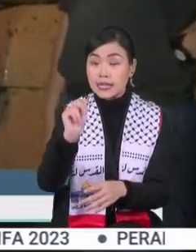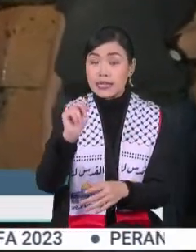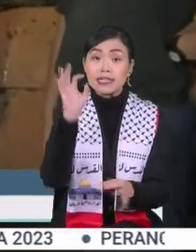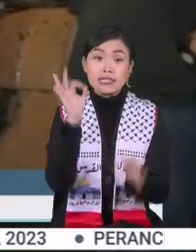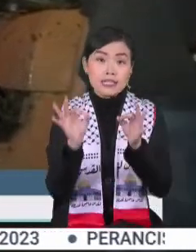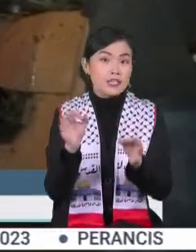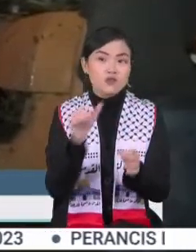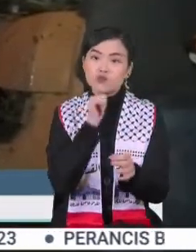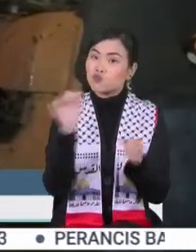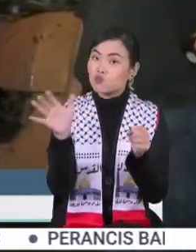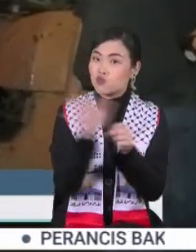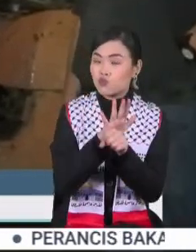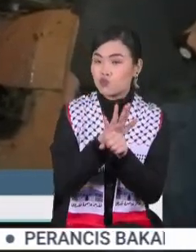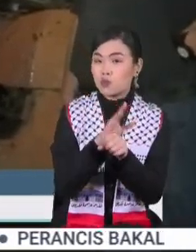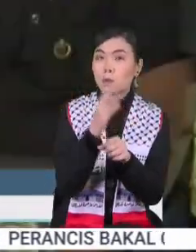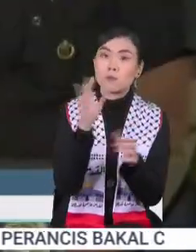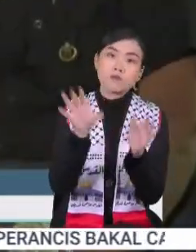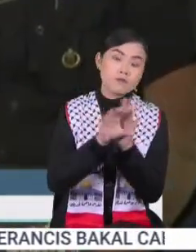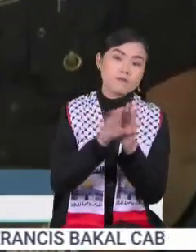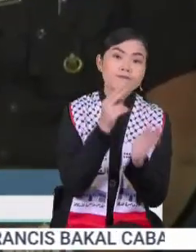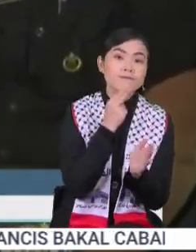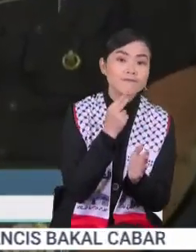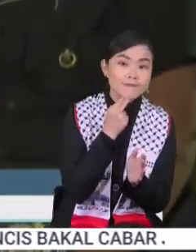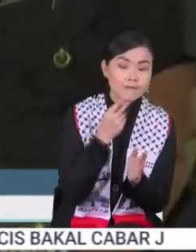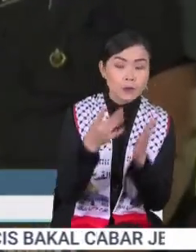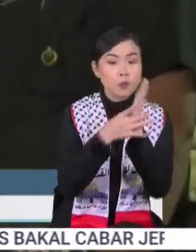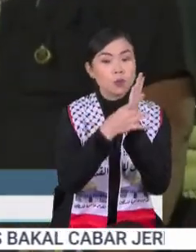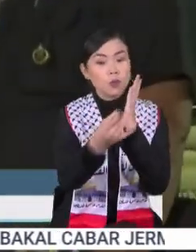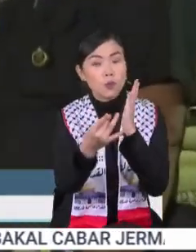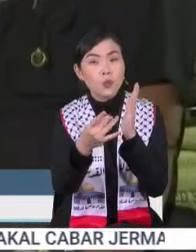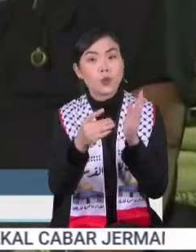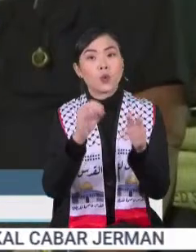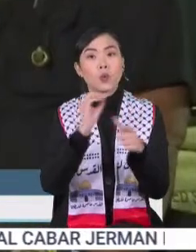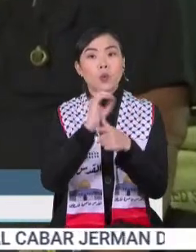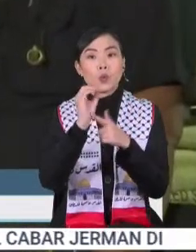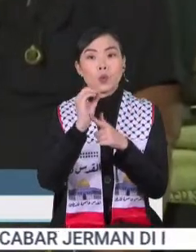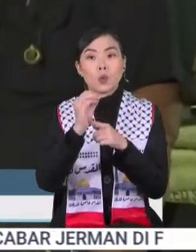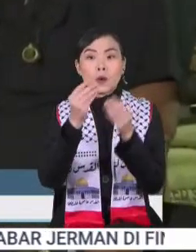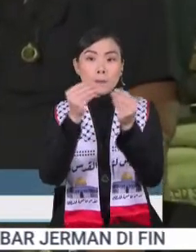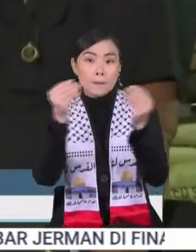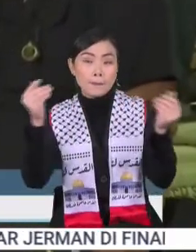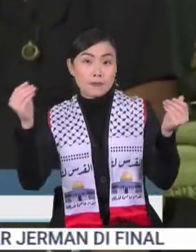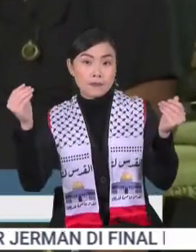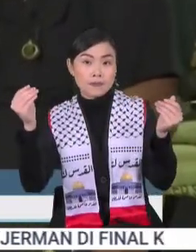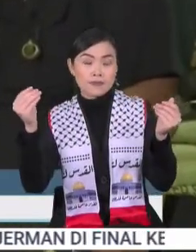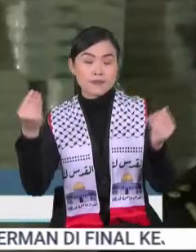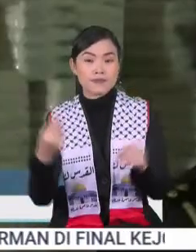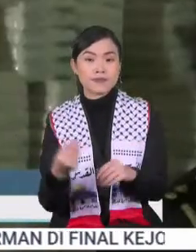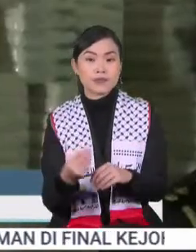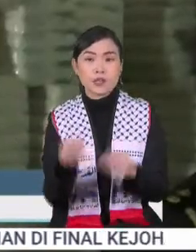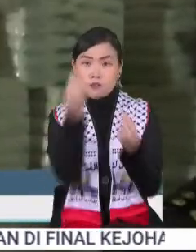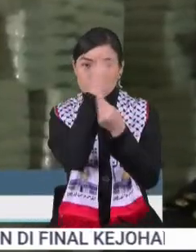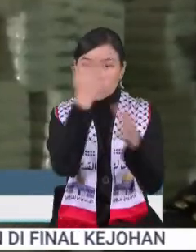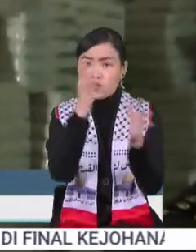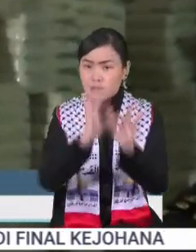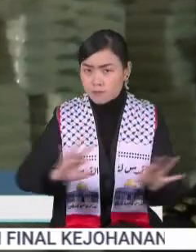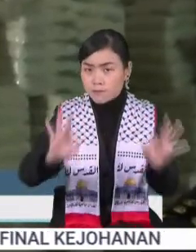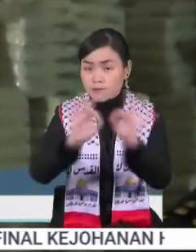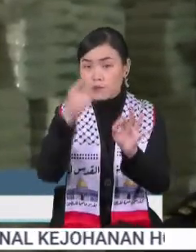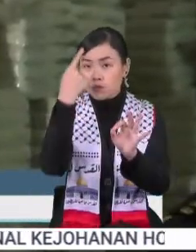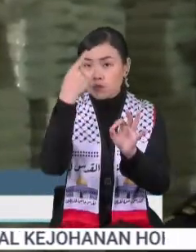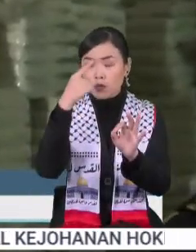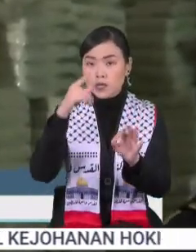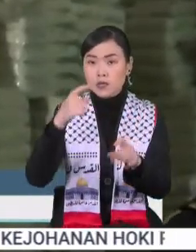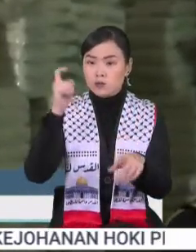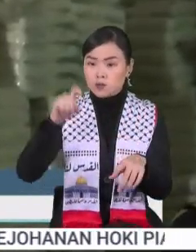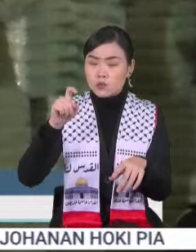bekalan barang kawalan seperti gula minyak masak dan tepung gandum maklumat seumpama penting bagi memastikan bekalan